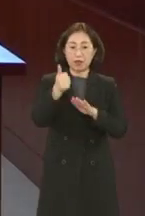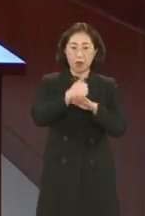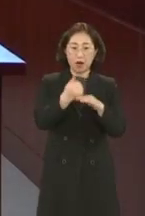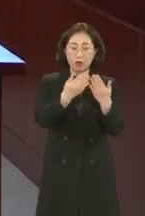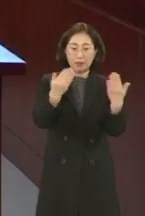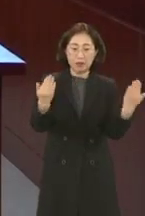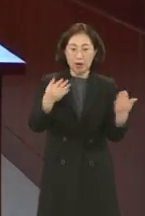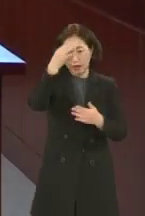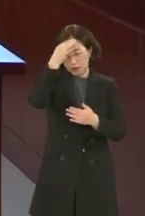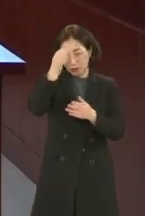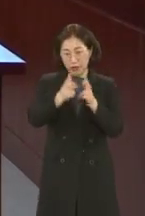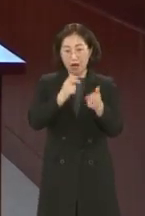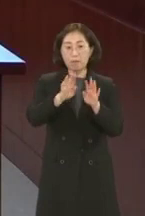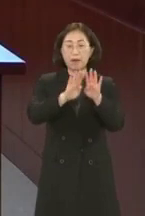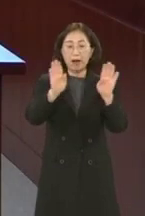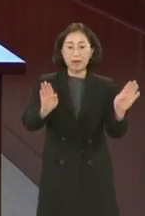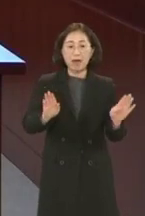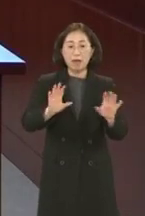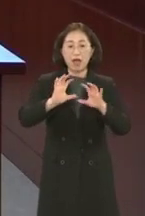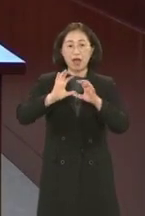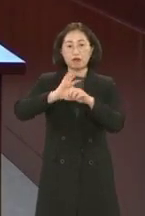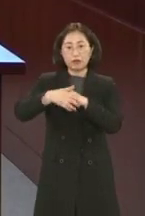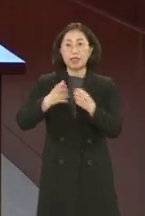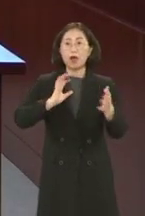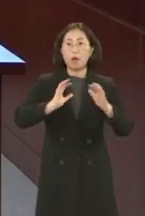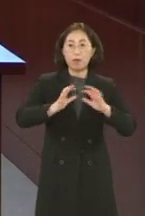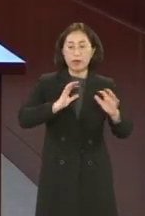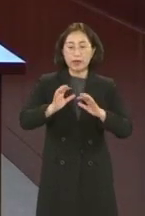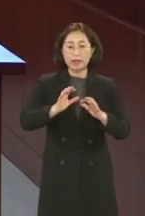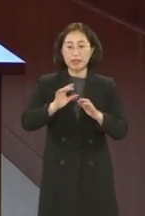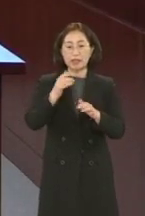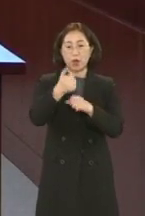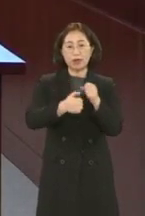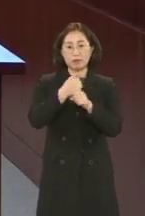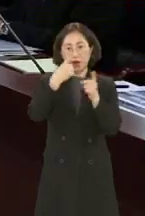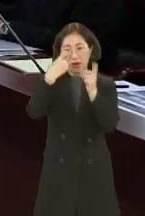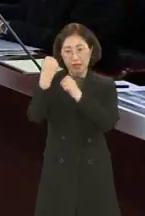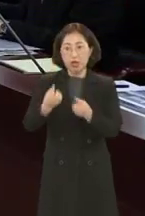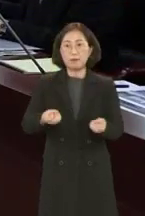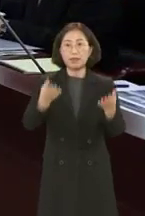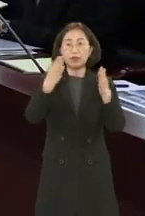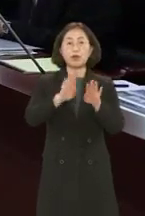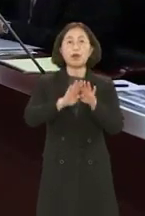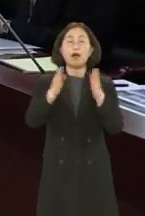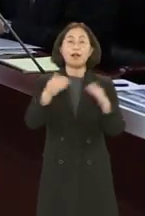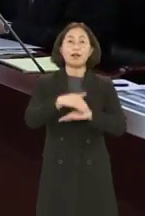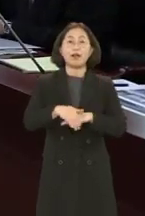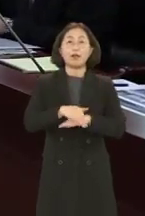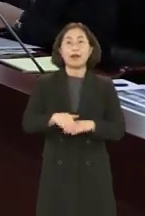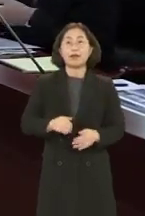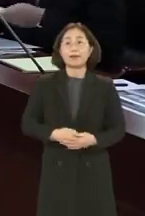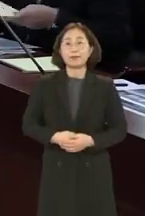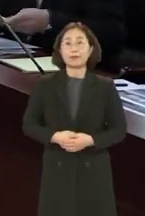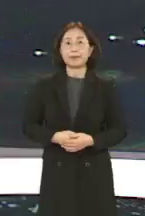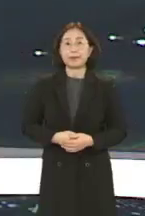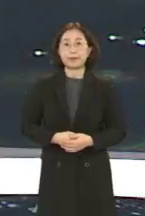전시회와 기술사업회 박람회, 국제콘퍼런스, 50주년 기념식도 연중 열기로 했습니다.